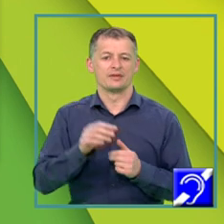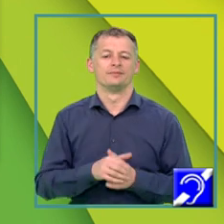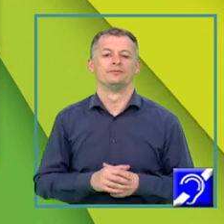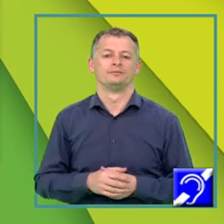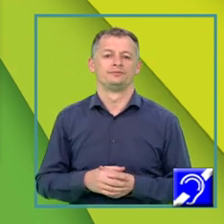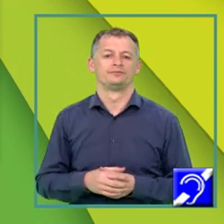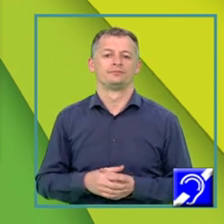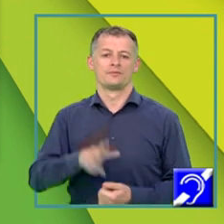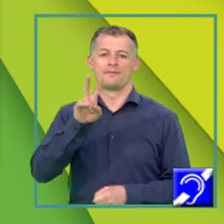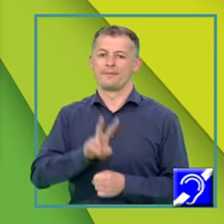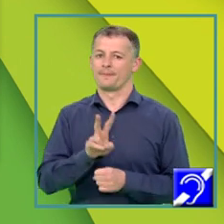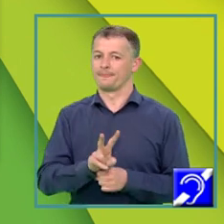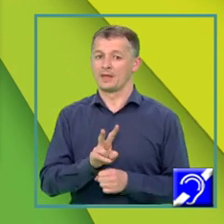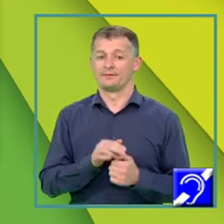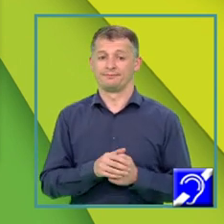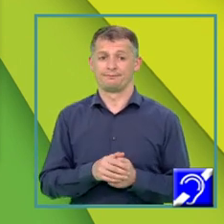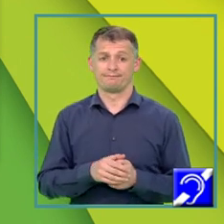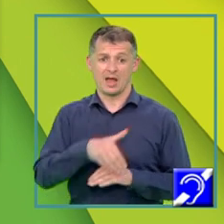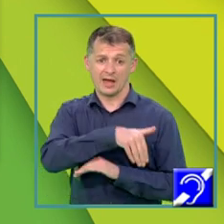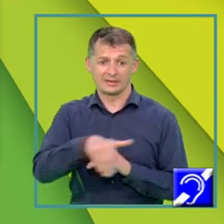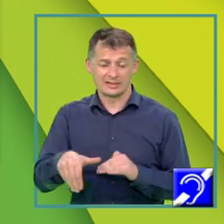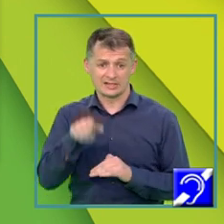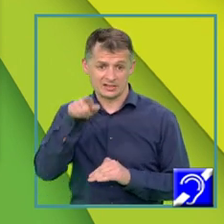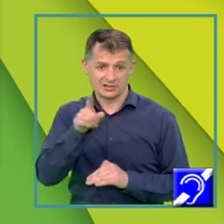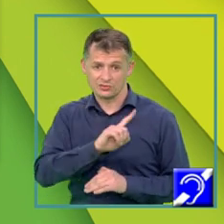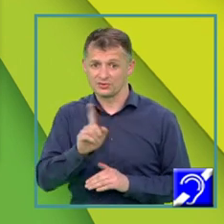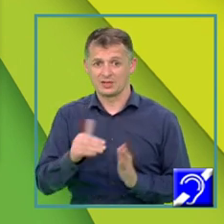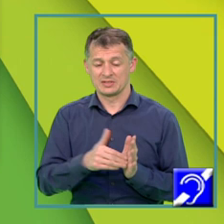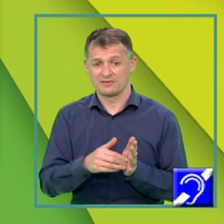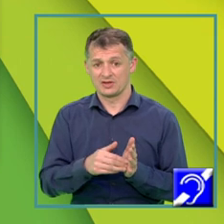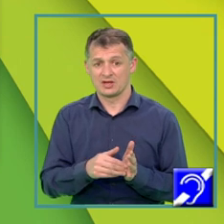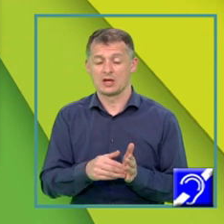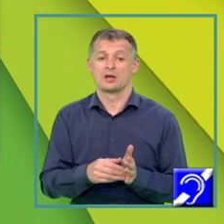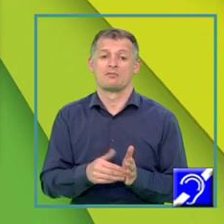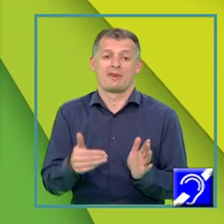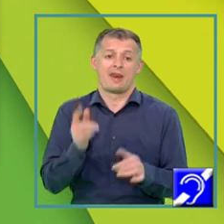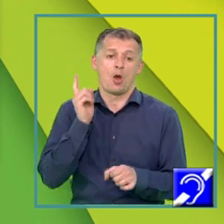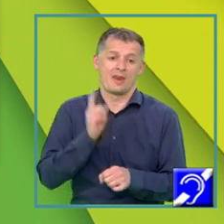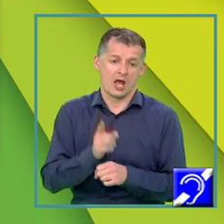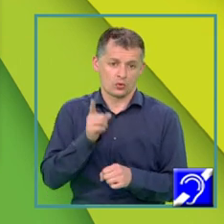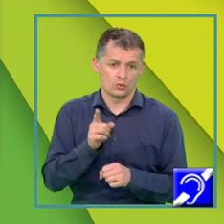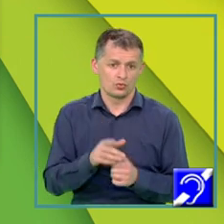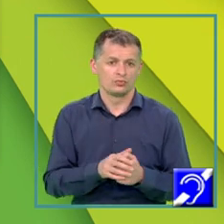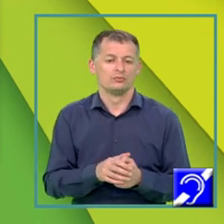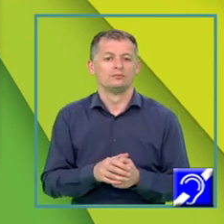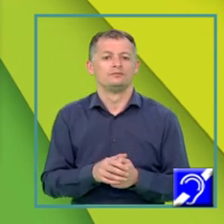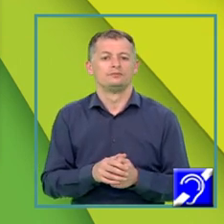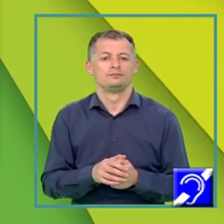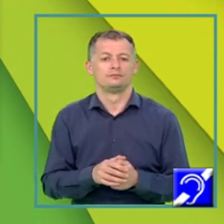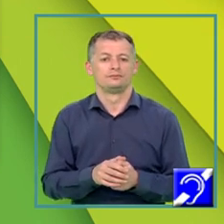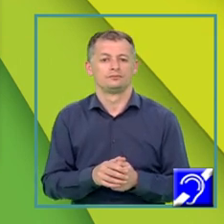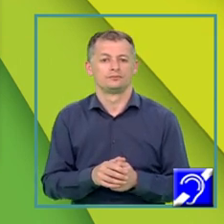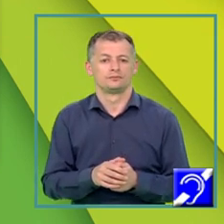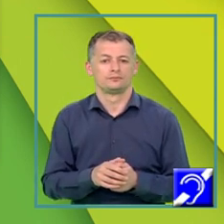atenție adresa specificată în nu trebuie să fie în mod necesar adresa de început a unui bloc rezervat